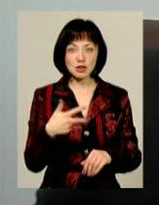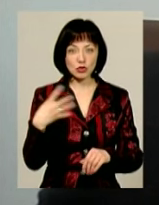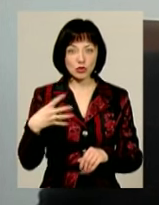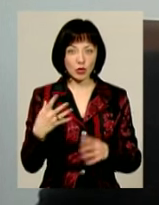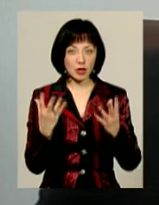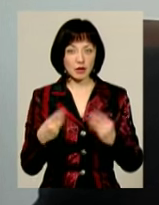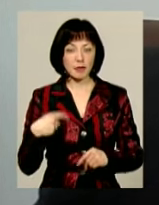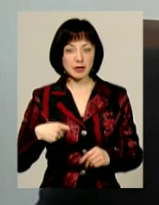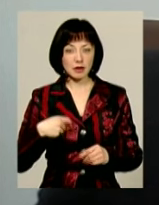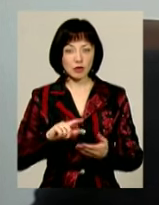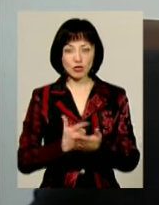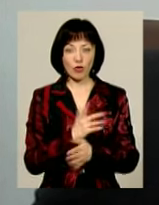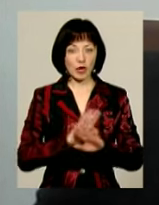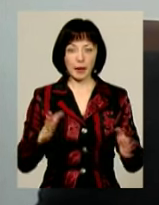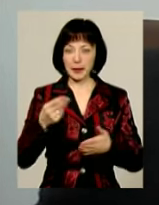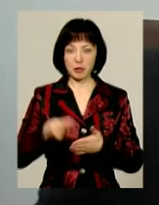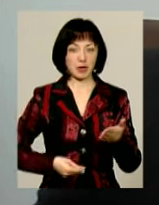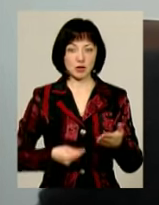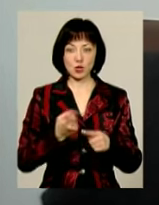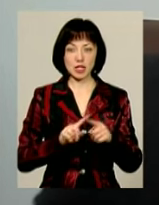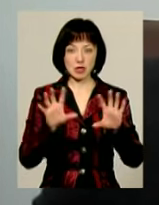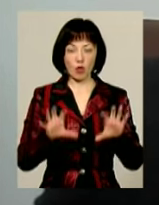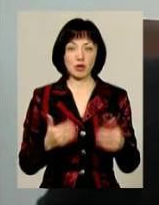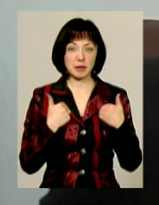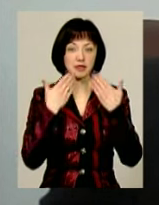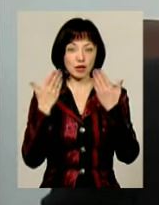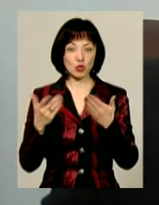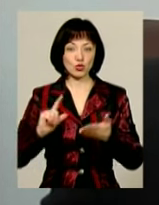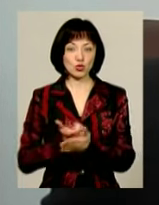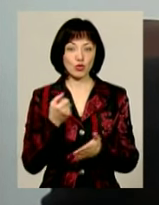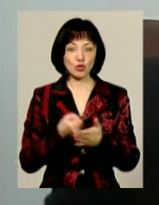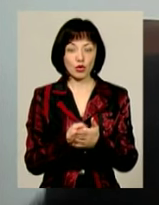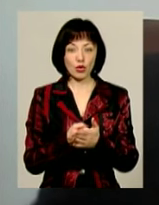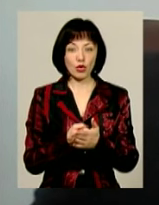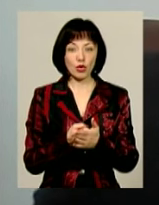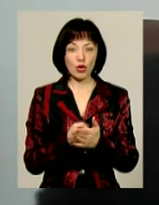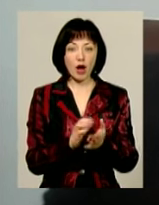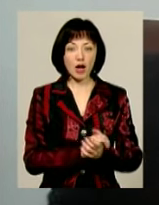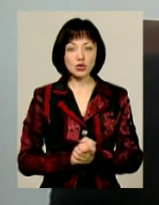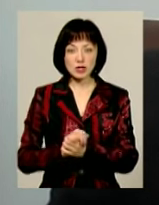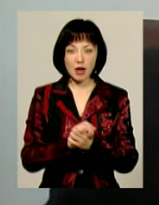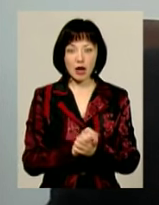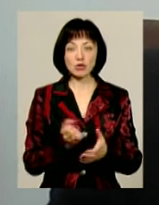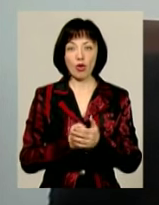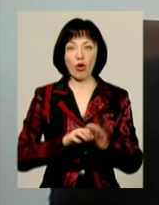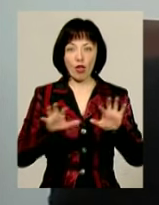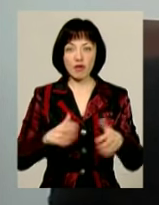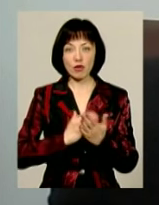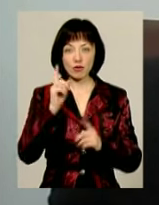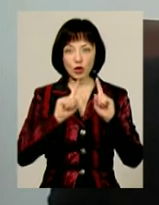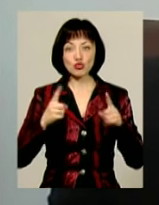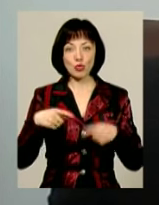президент опять не підписує ці закони, ми звернулися опять до асоціації, до голови Верховної Ради, чому не